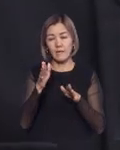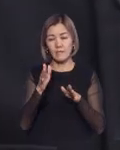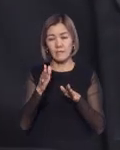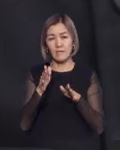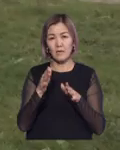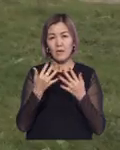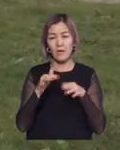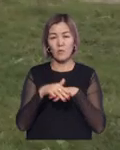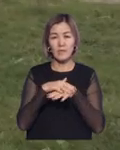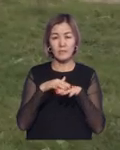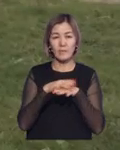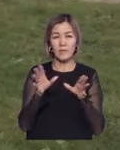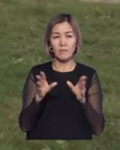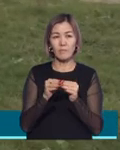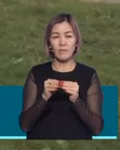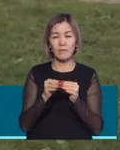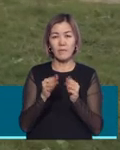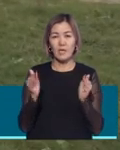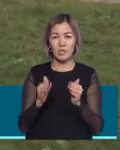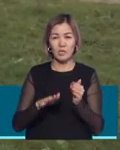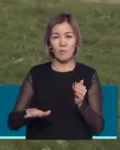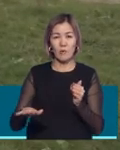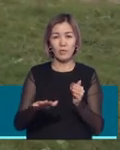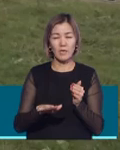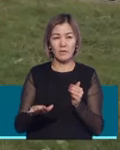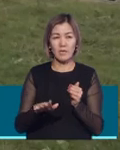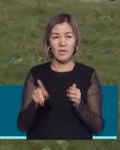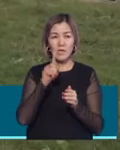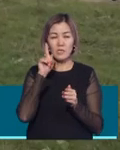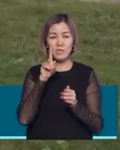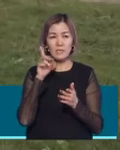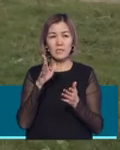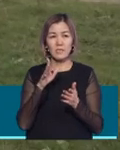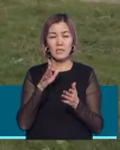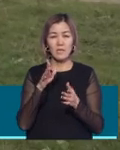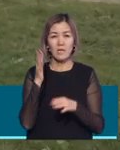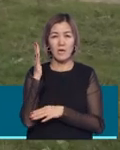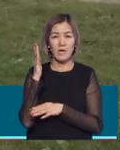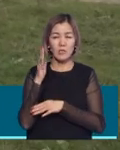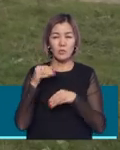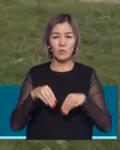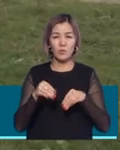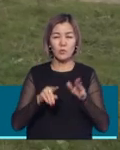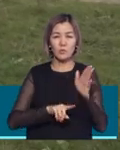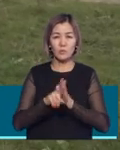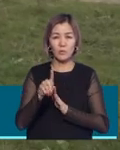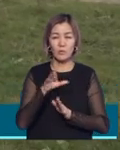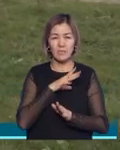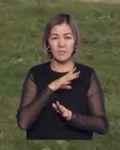ауданның азаматтары болып, осы ықшам ауданда жас шелек, көшеттер отырғызу мәселесін қолға